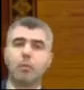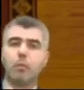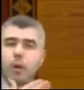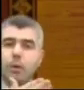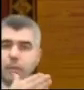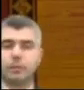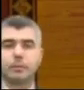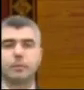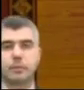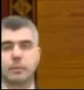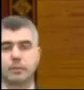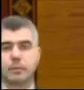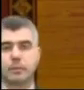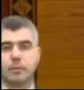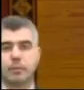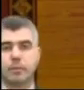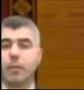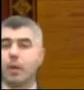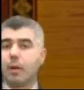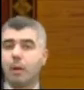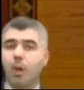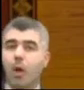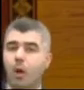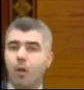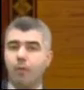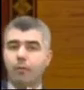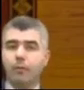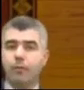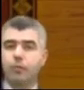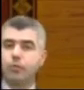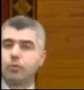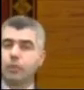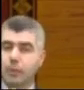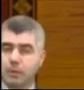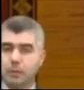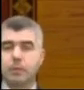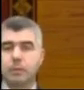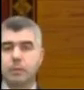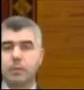القادمة خلال 25 القادمة هذا الكتاب الجديد